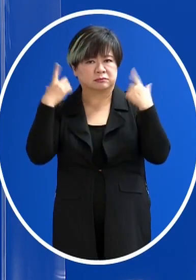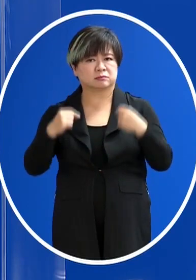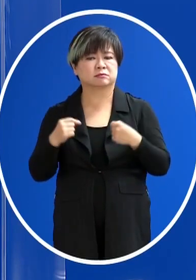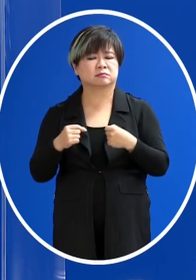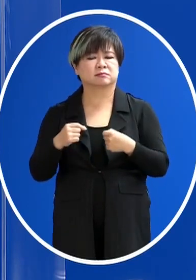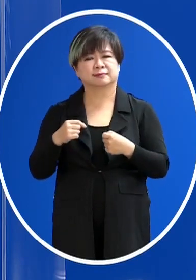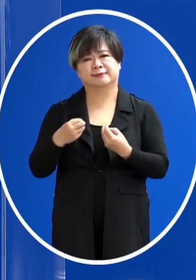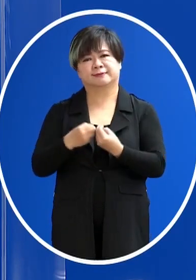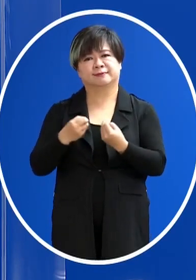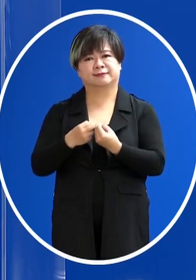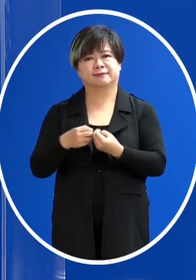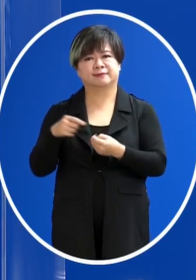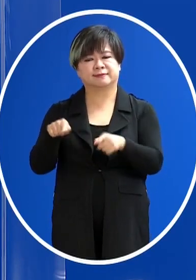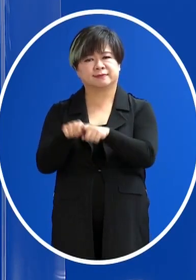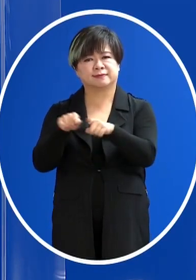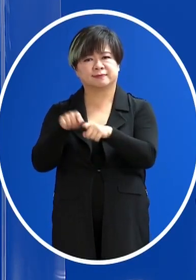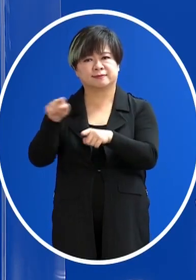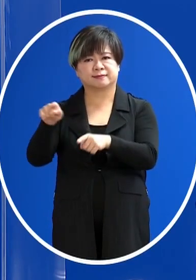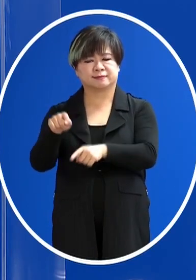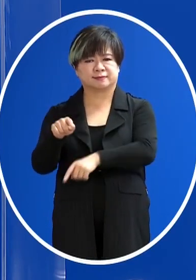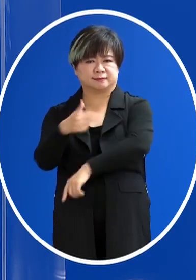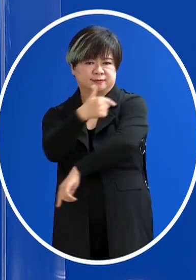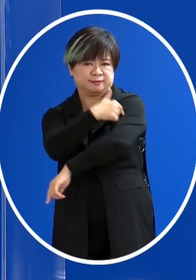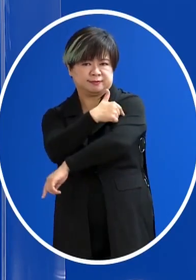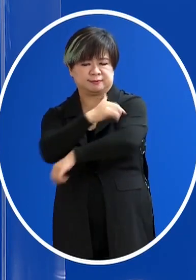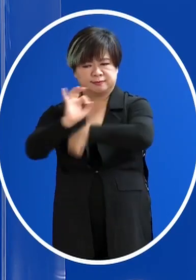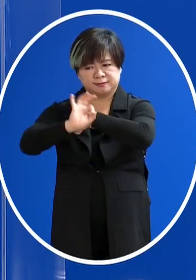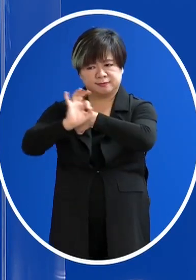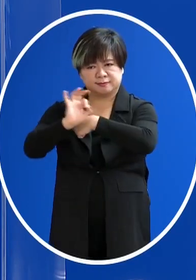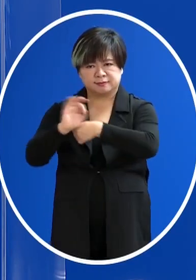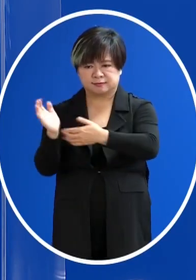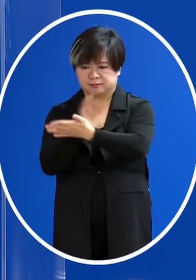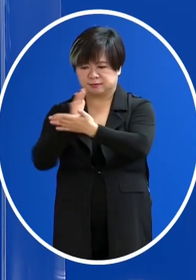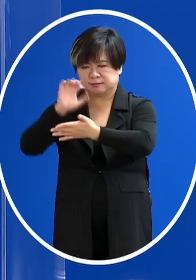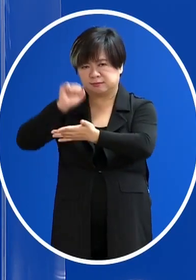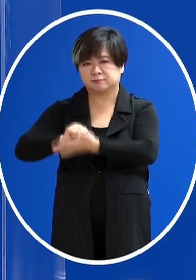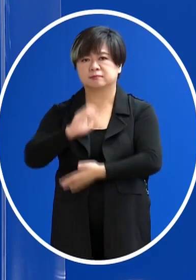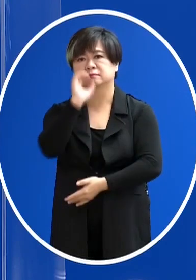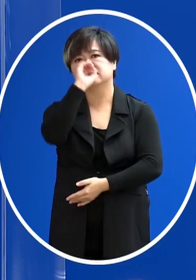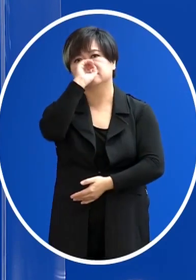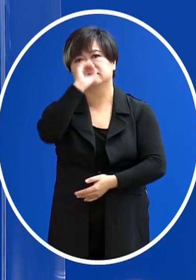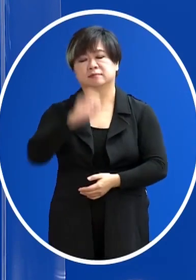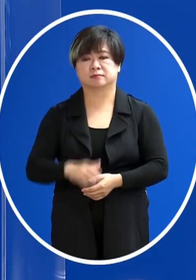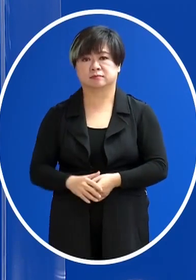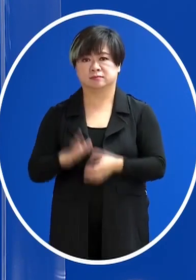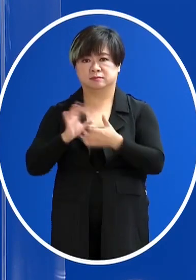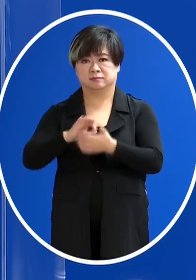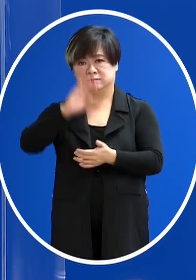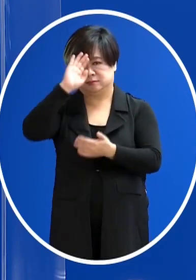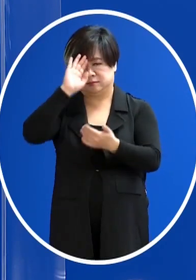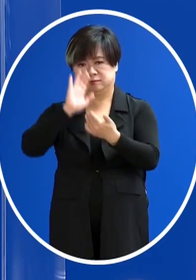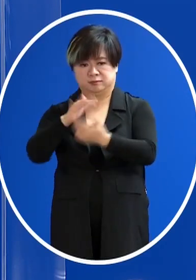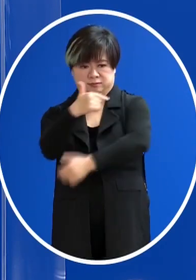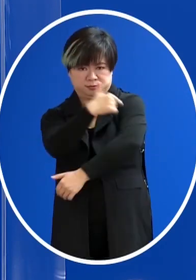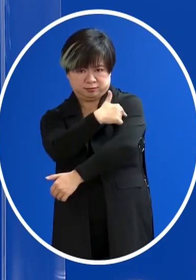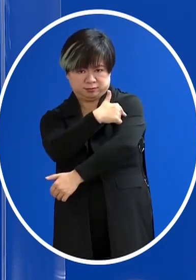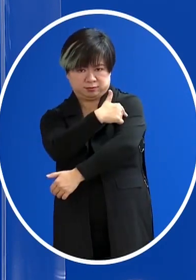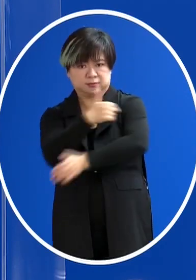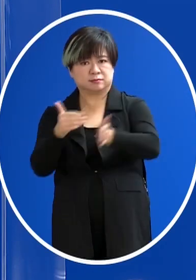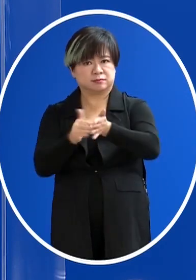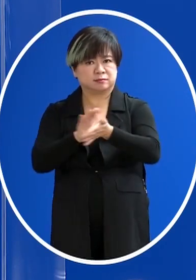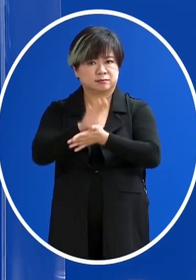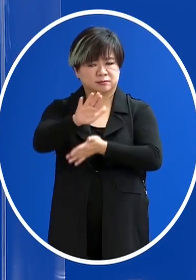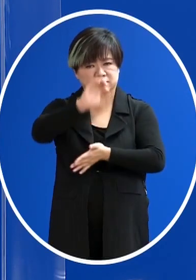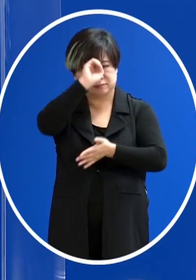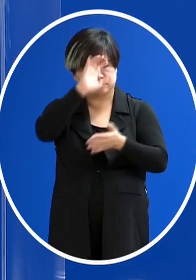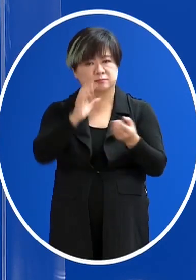般疫苗临床试验的评估当中，所以这种情形其实也有可能是在疫苗打完之后呢，他不会有发病